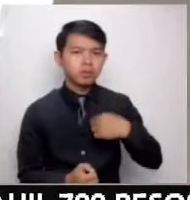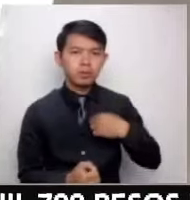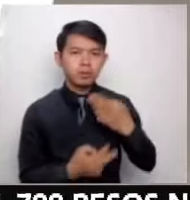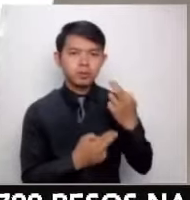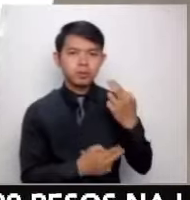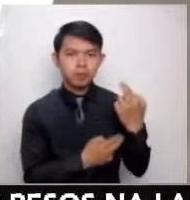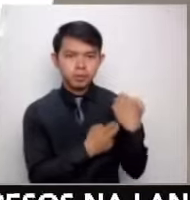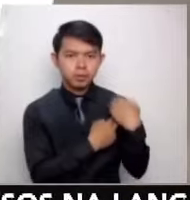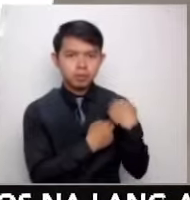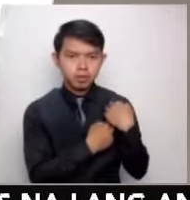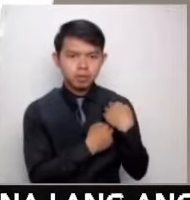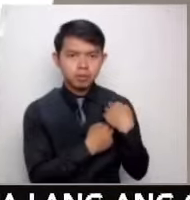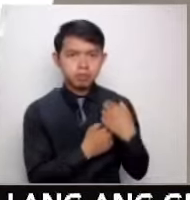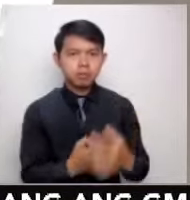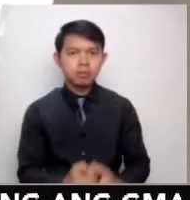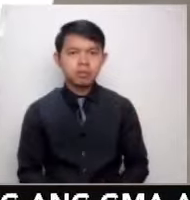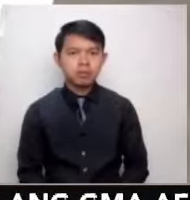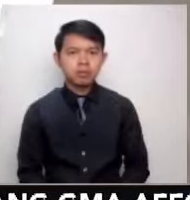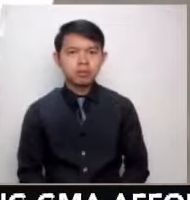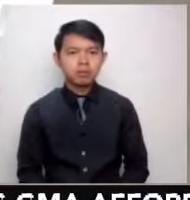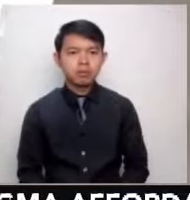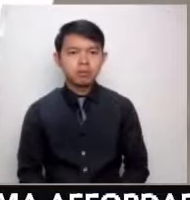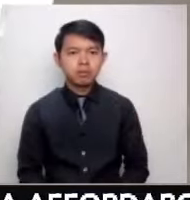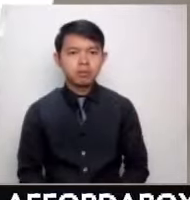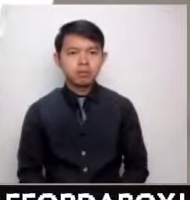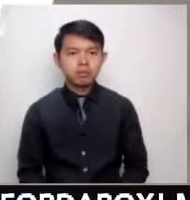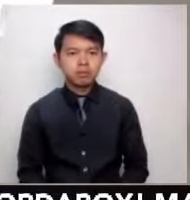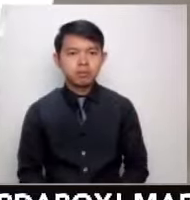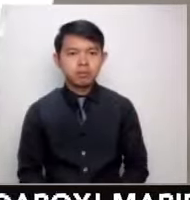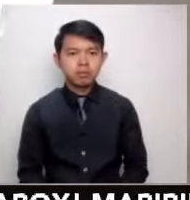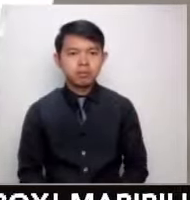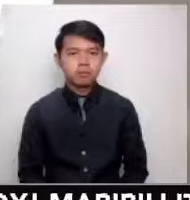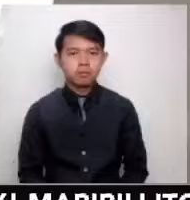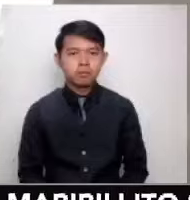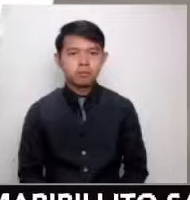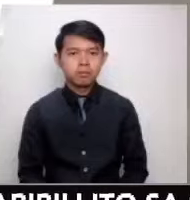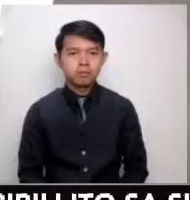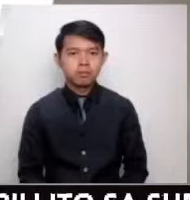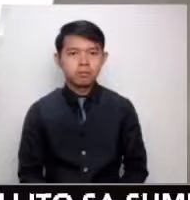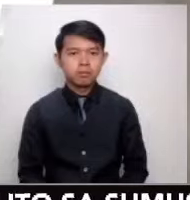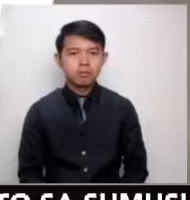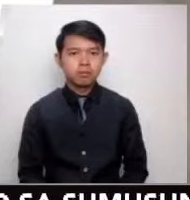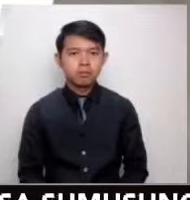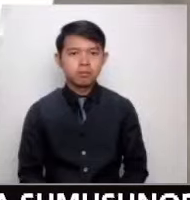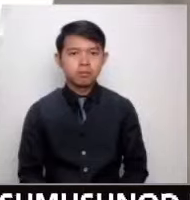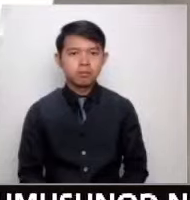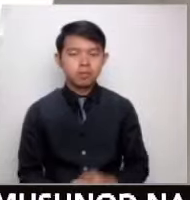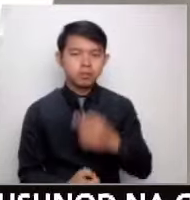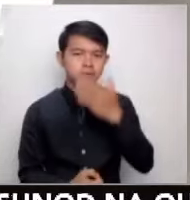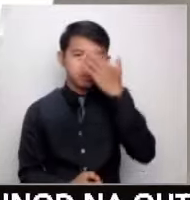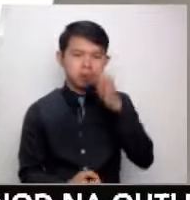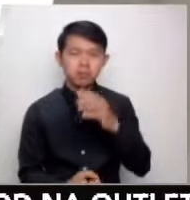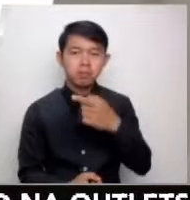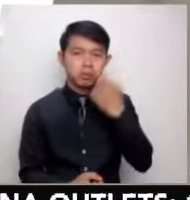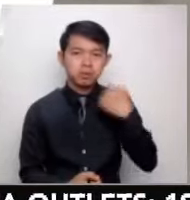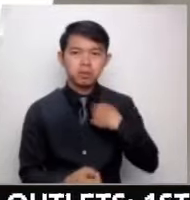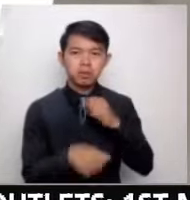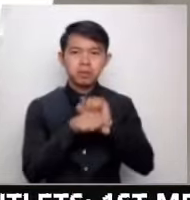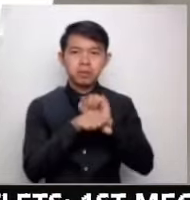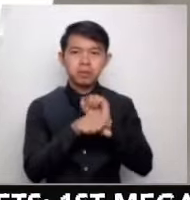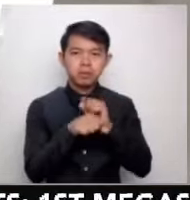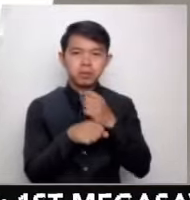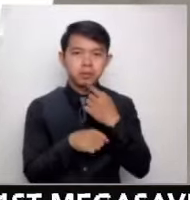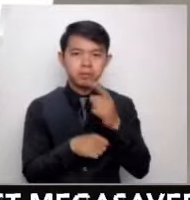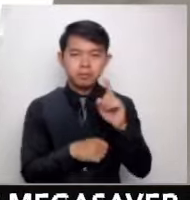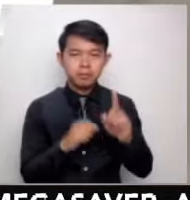sir. Sa tayong atungan ngayon sa buwan ko sir, sir, na ako sa kukang trabahoan. Wala ko pala, huwag katong ang matay